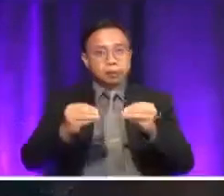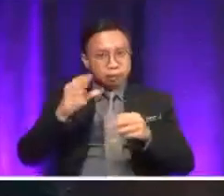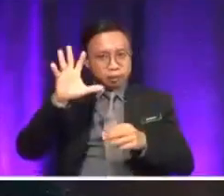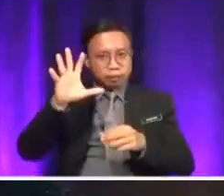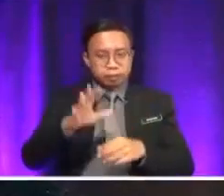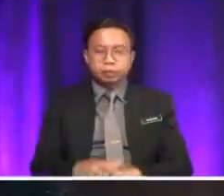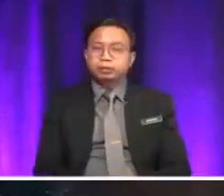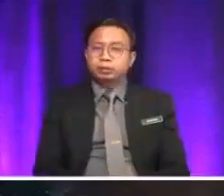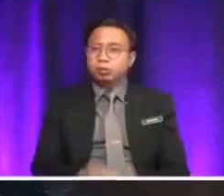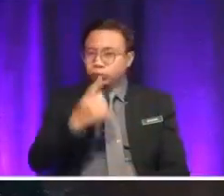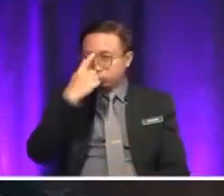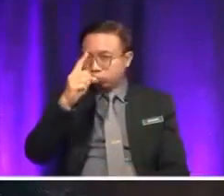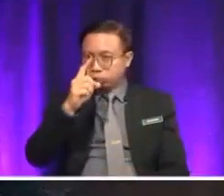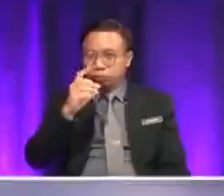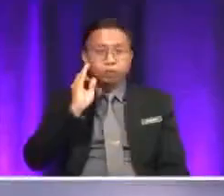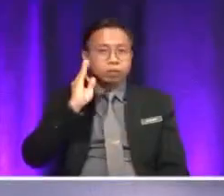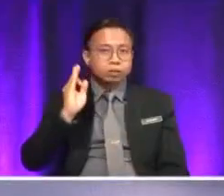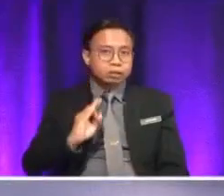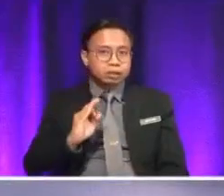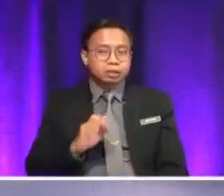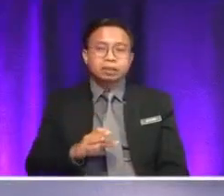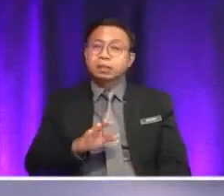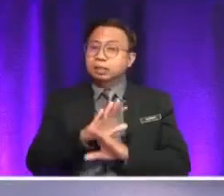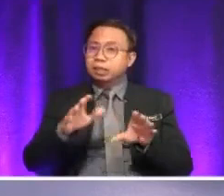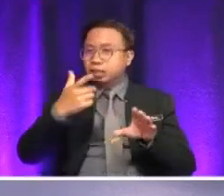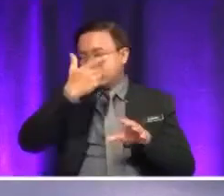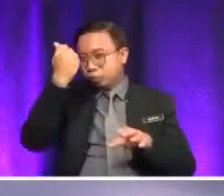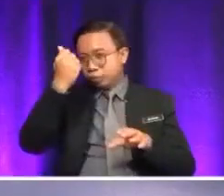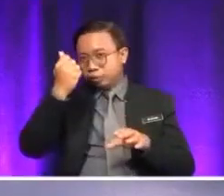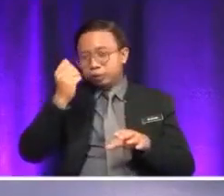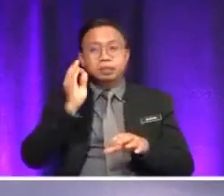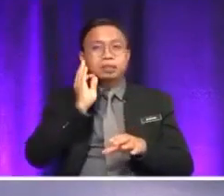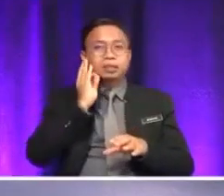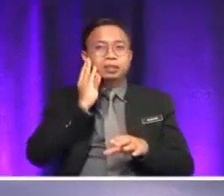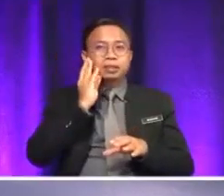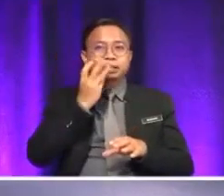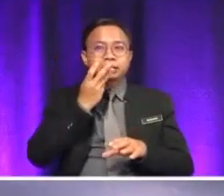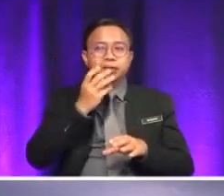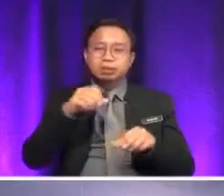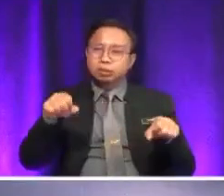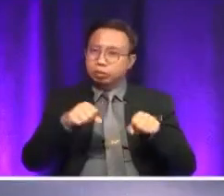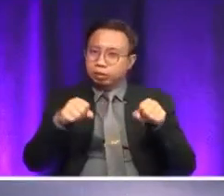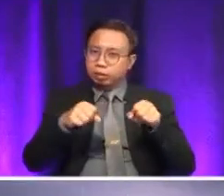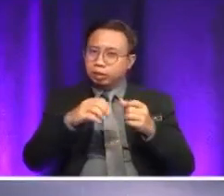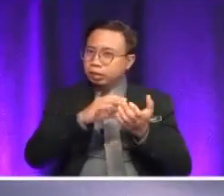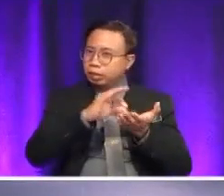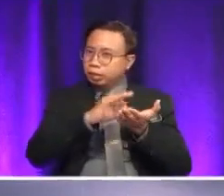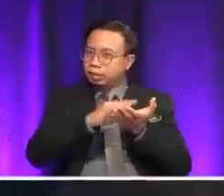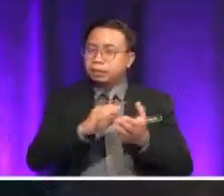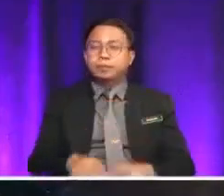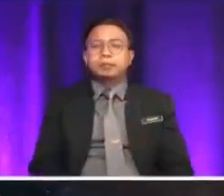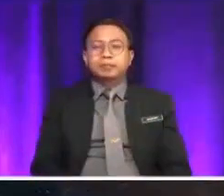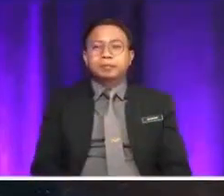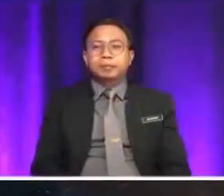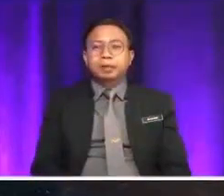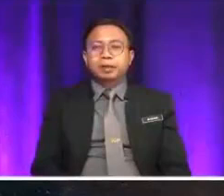Fazila. 5 untuk Fazila. Jangan lupa nasi goreng ayam satu dengan mi goreng satu Fazila buat sama-sama dengan adik-adik